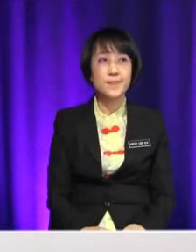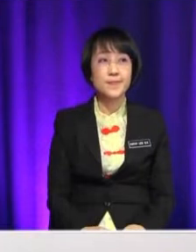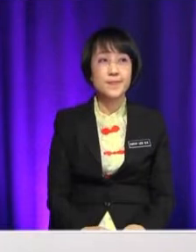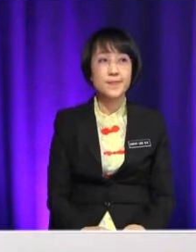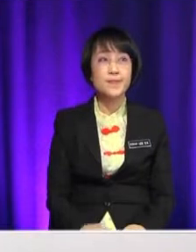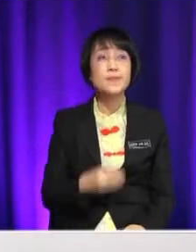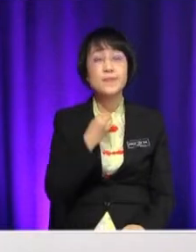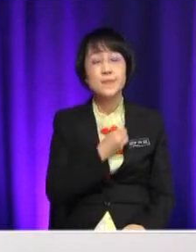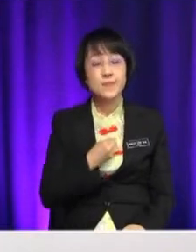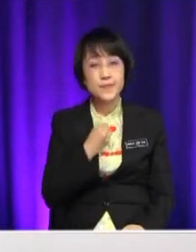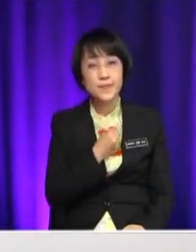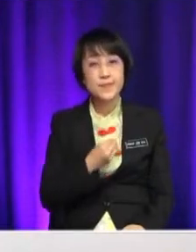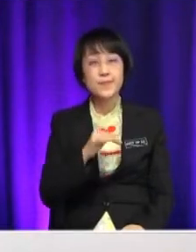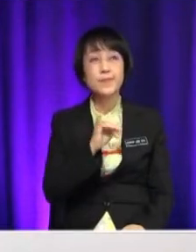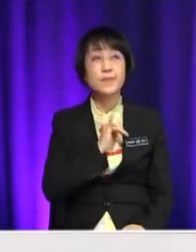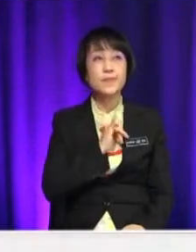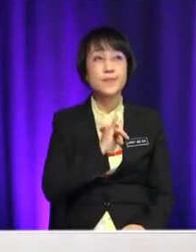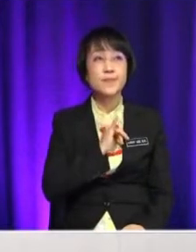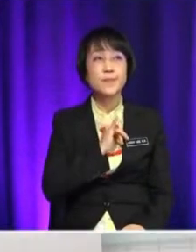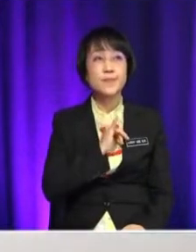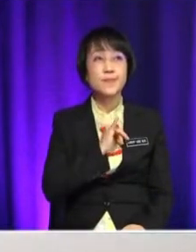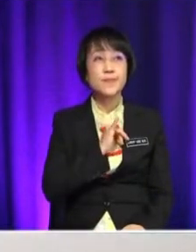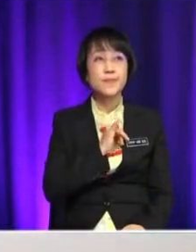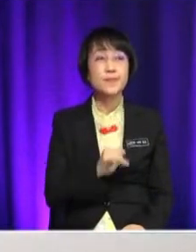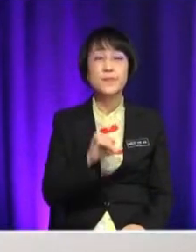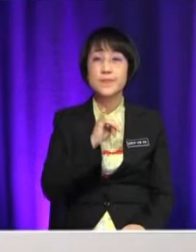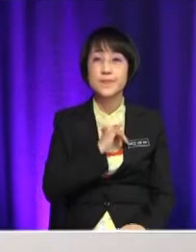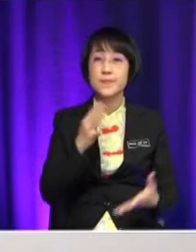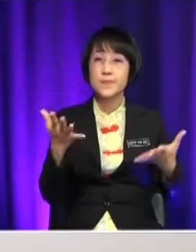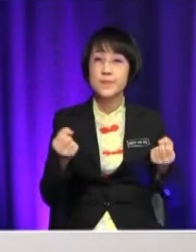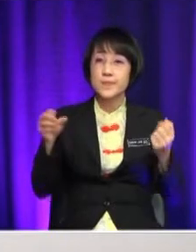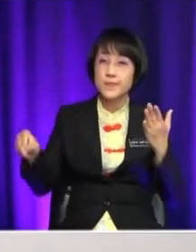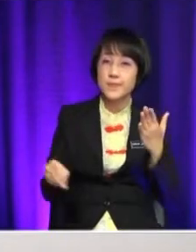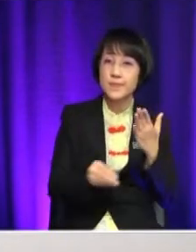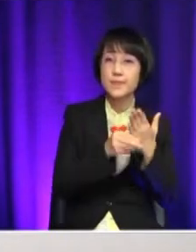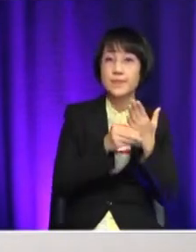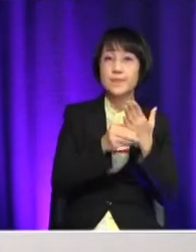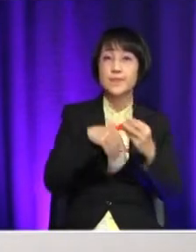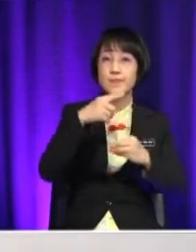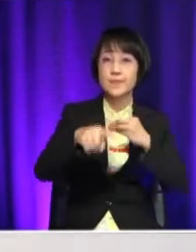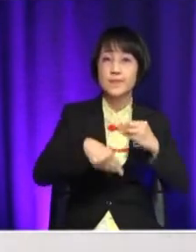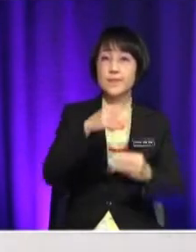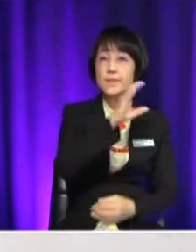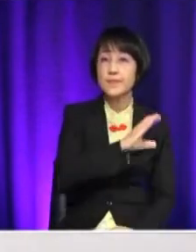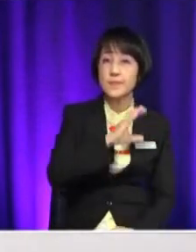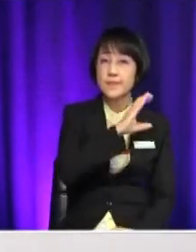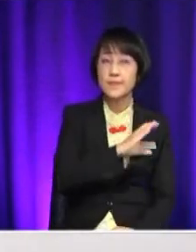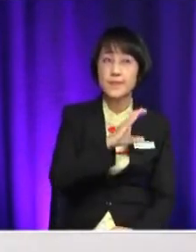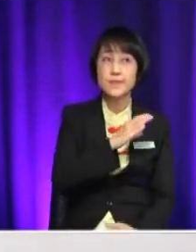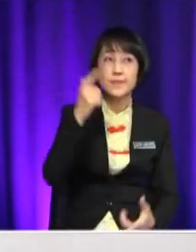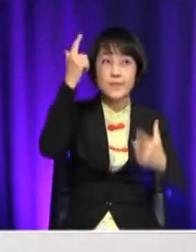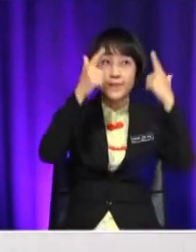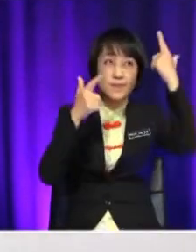Maafkan saya, Saudari Pengerusi. Izinkan saya untuk menambah maklumat tentang ciri-ciri pelancongan hijau. Ciri